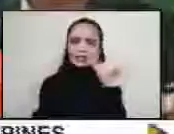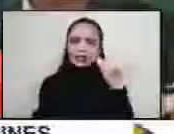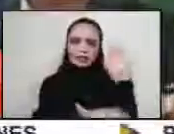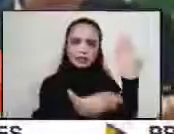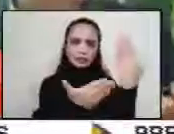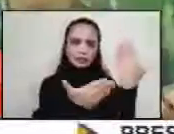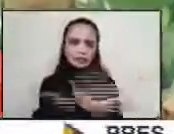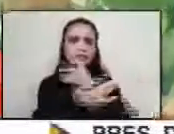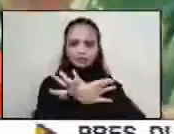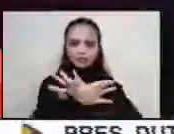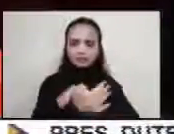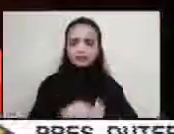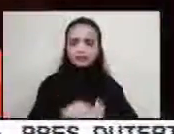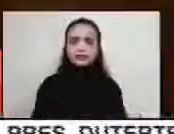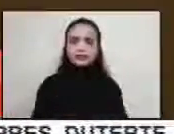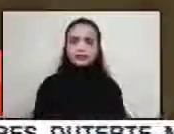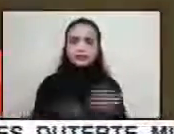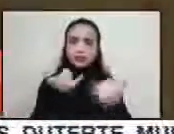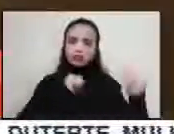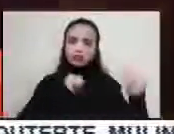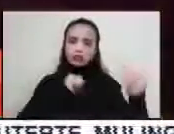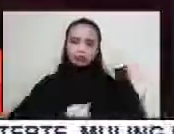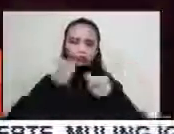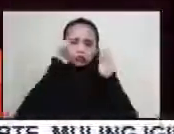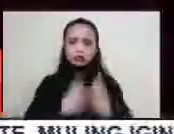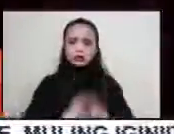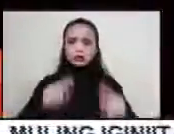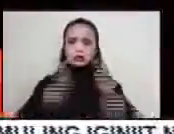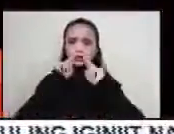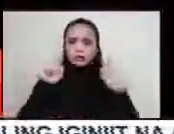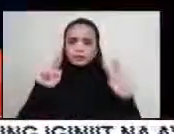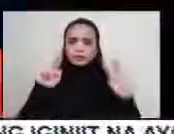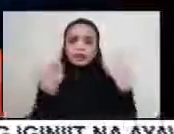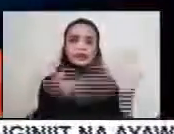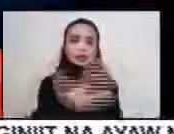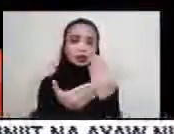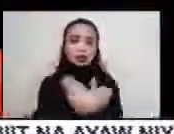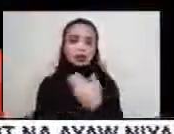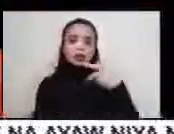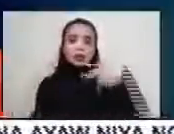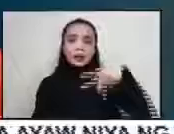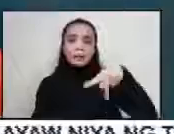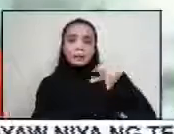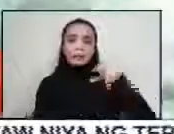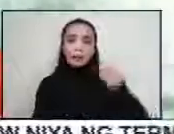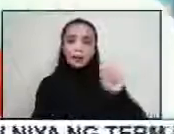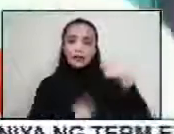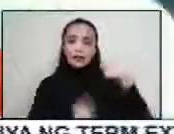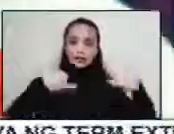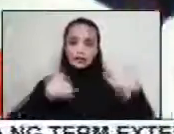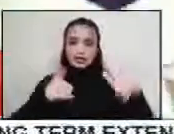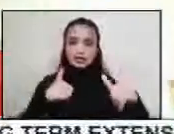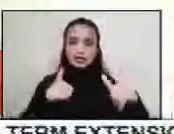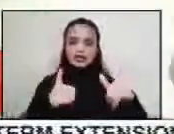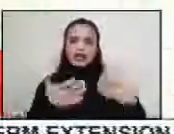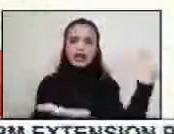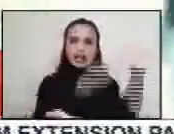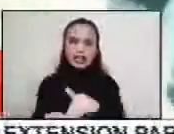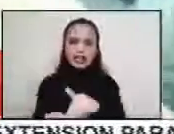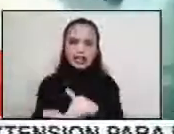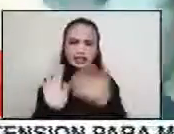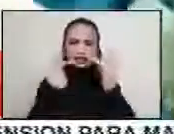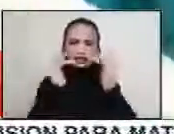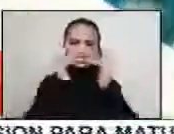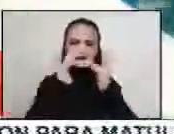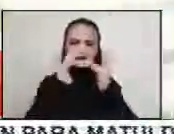at Matteo Guidicelli. Kaya hindi pa rin naiiwasan na matanong sila kung kailan sila magkaka-baby. Isa pang gustong malaman din ng